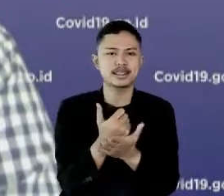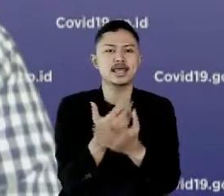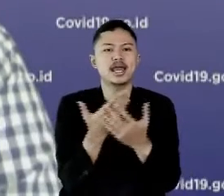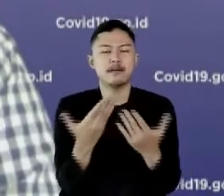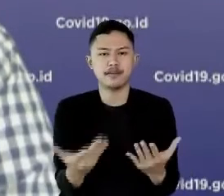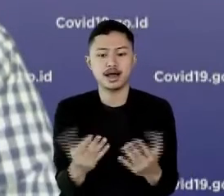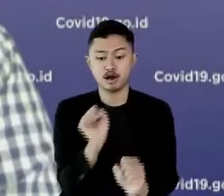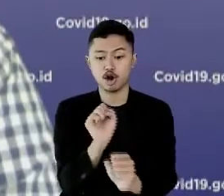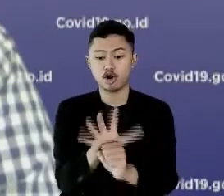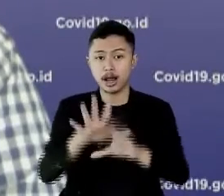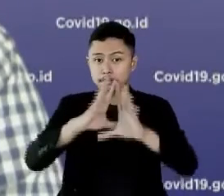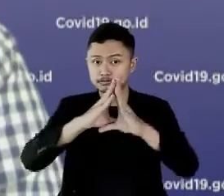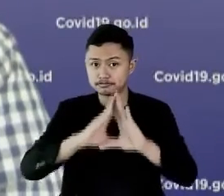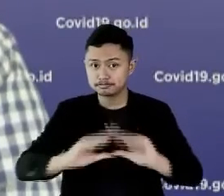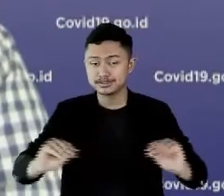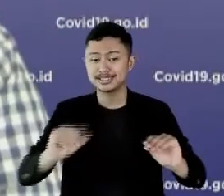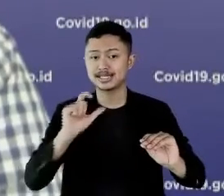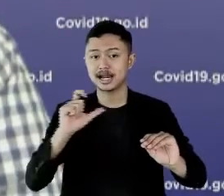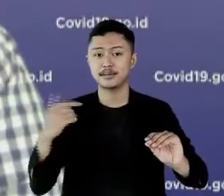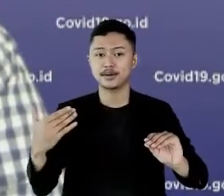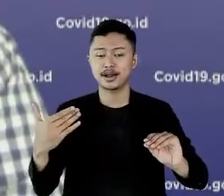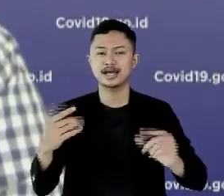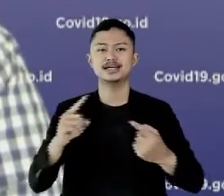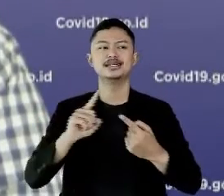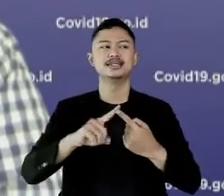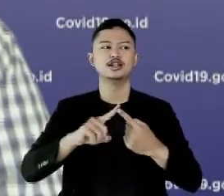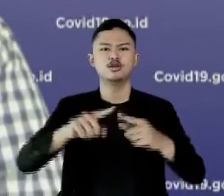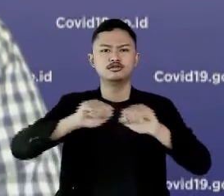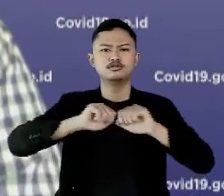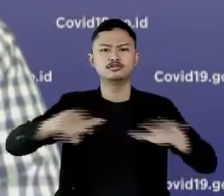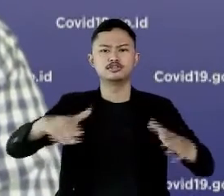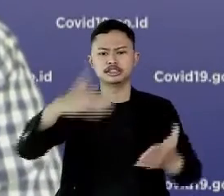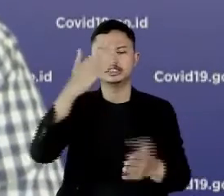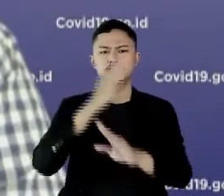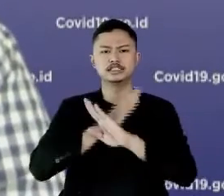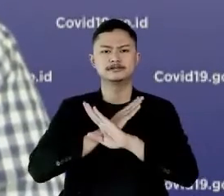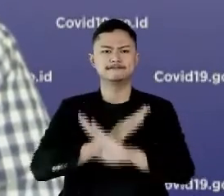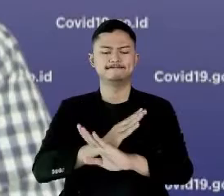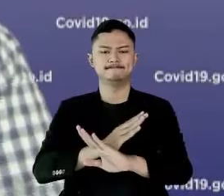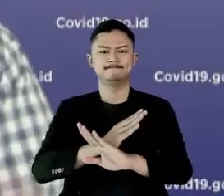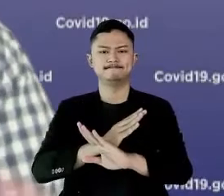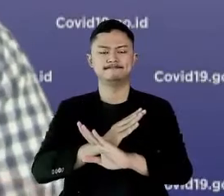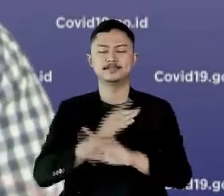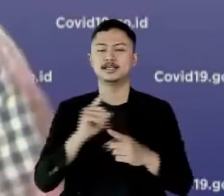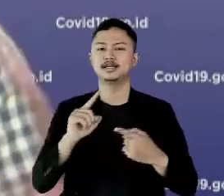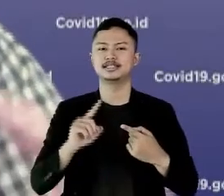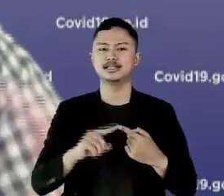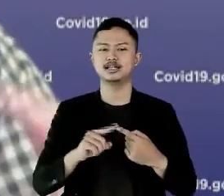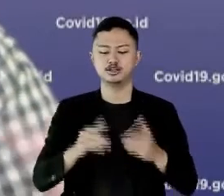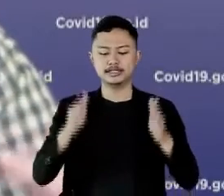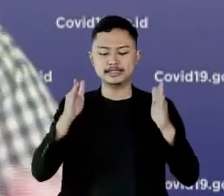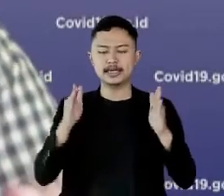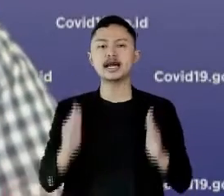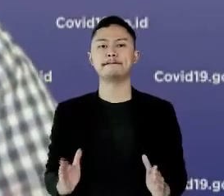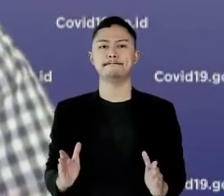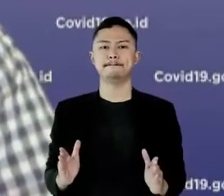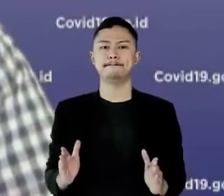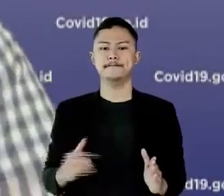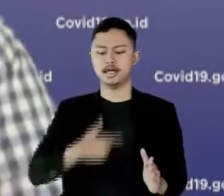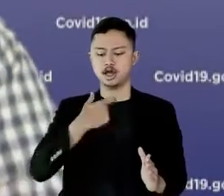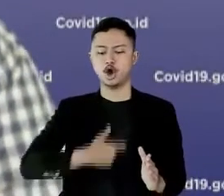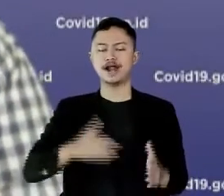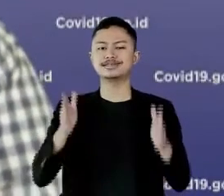kunci mengatasi wabah ini, mengurangi penularan, menekan transmisi adalah bagaimana perilaku manusia,